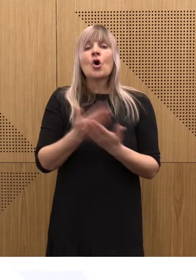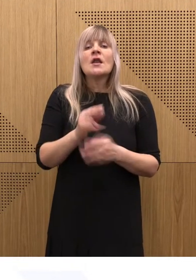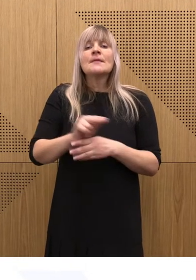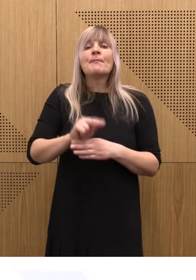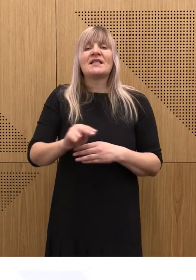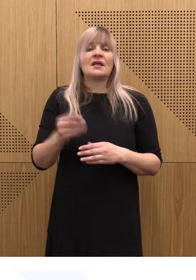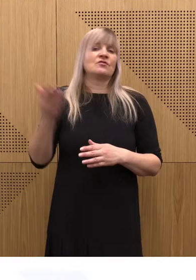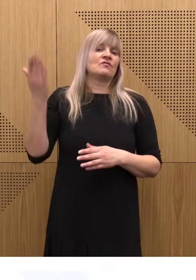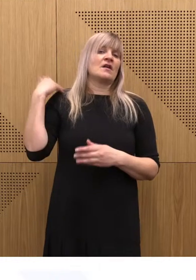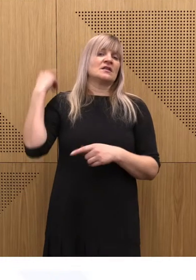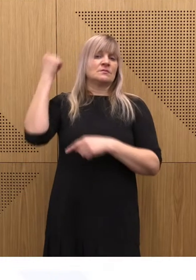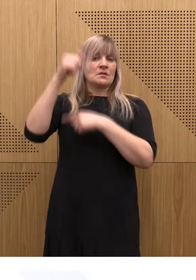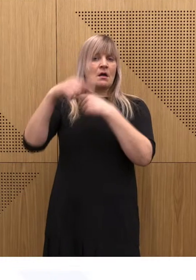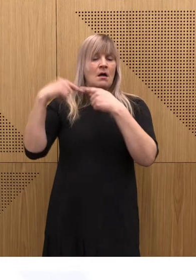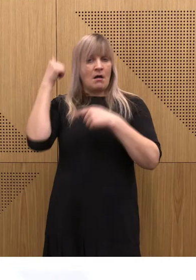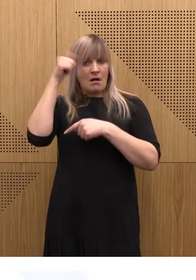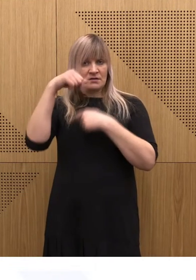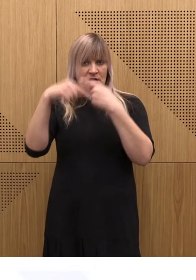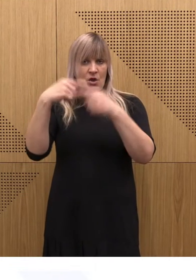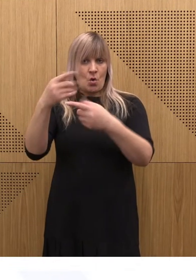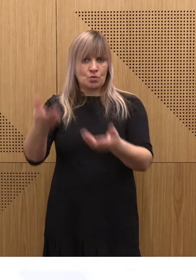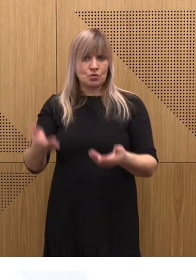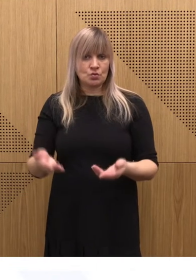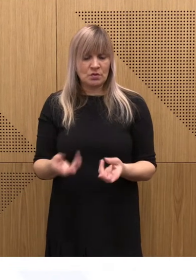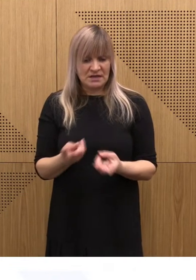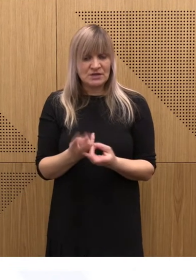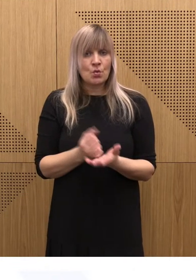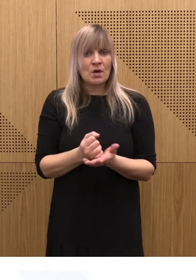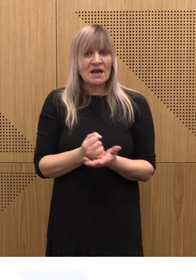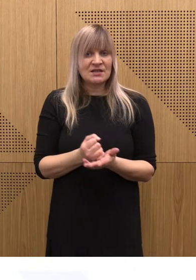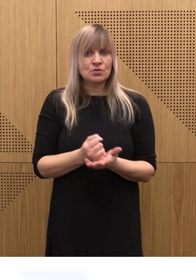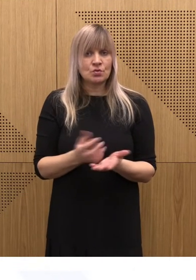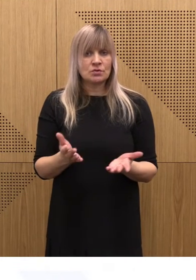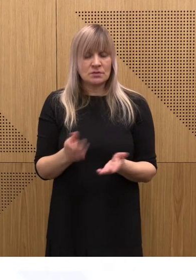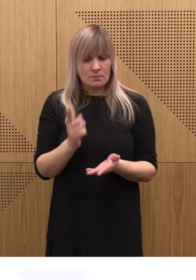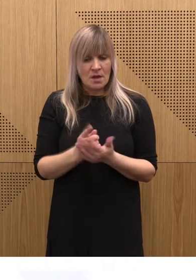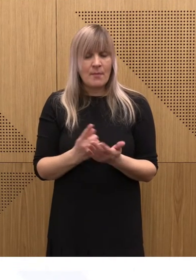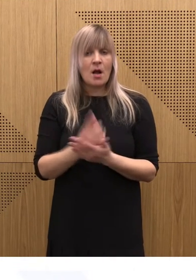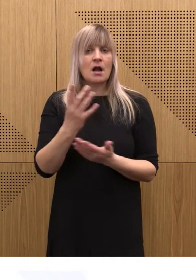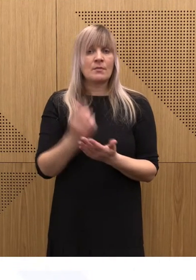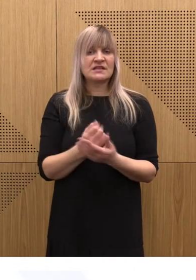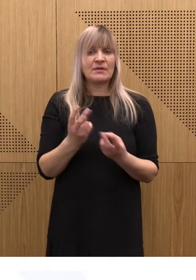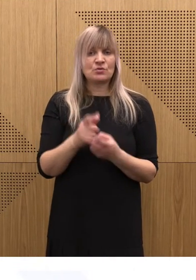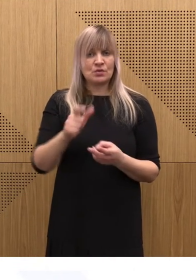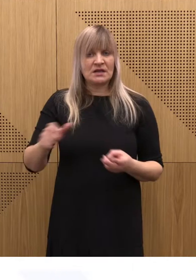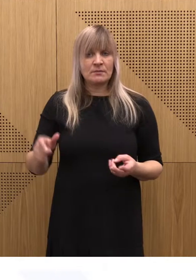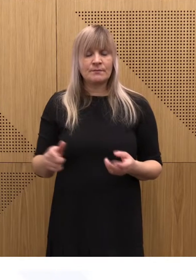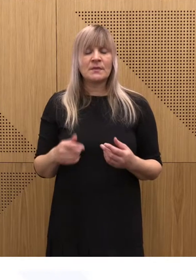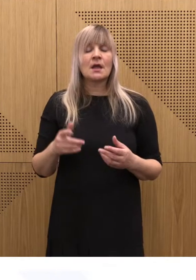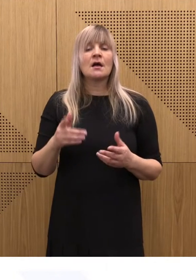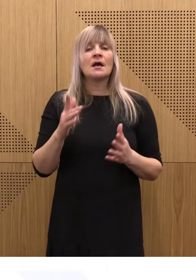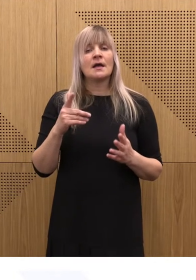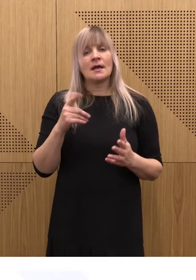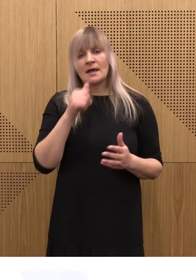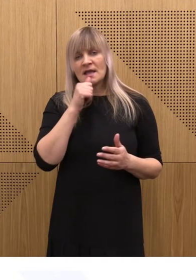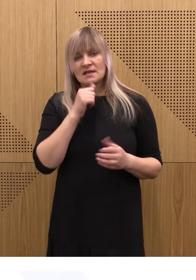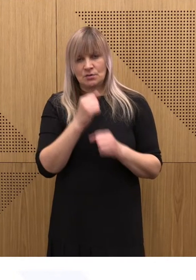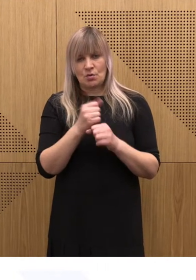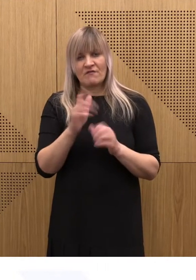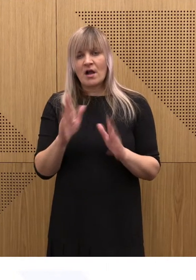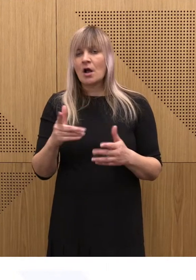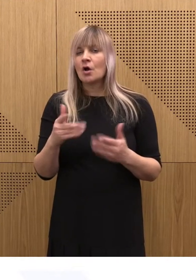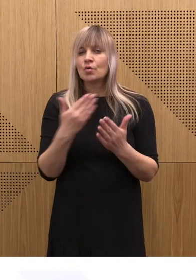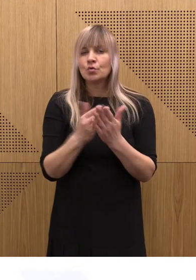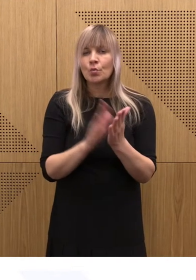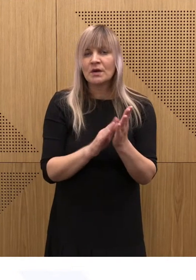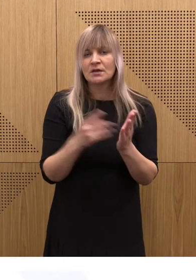õpetatud varasemate aastate jooksul ja see on see ressurss, inimressurss, mille tuleb toime tulla. Eesti tervisetöötajad on väga tublid olnud. Neil on väga hästi suudetud ära